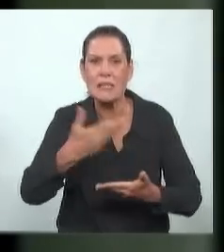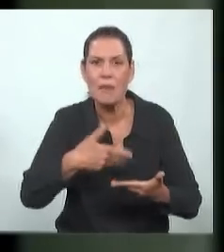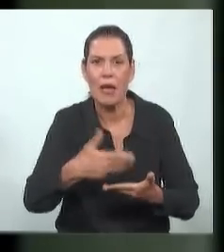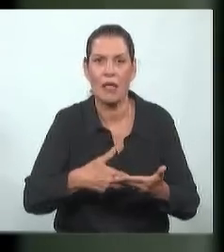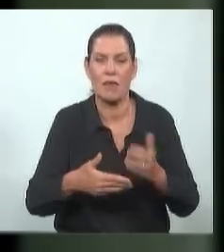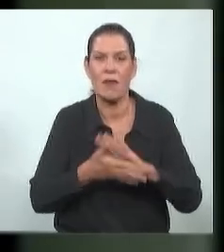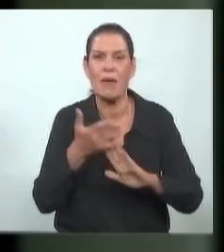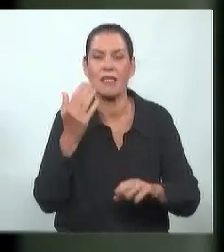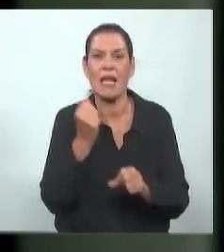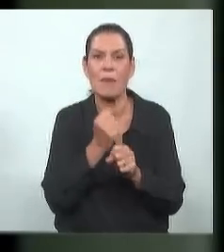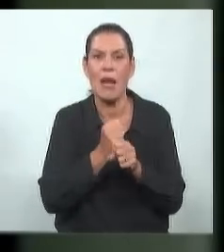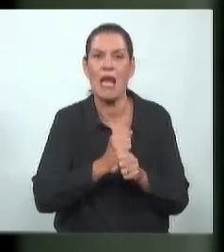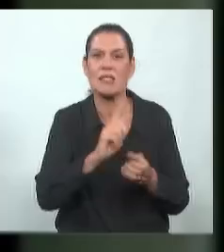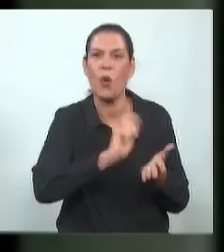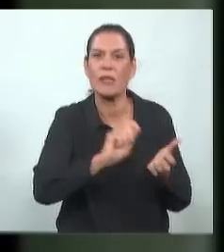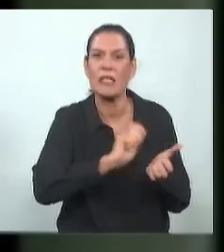רישום ראשוני